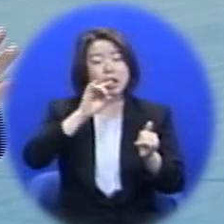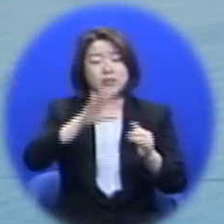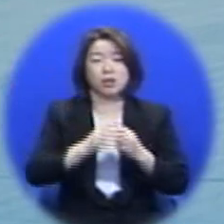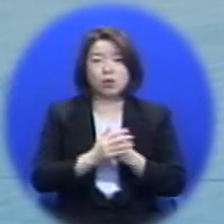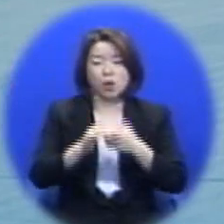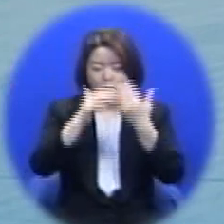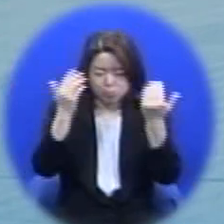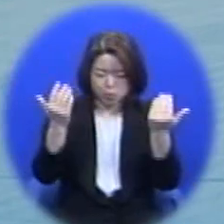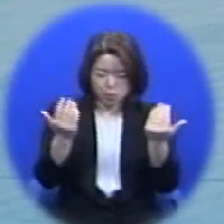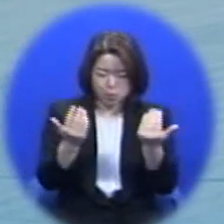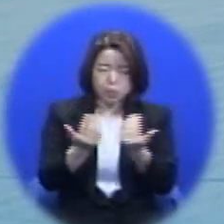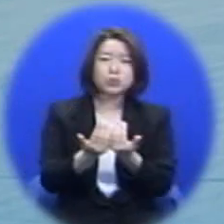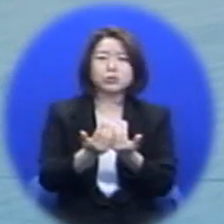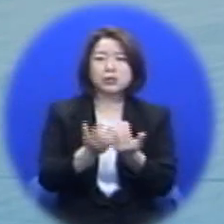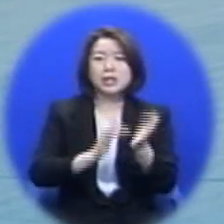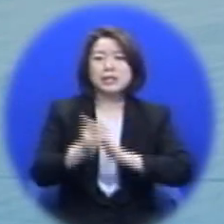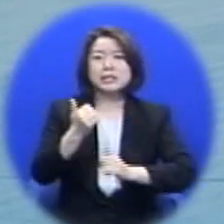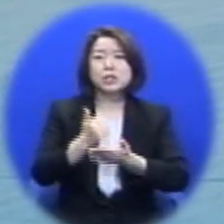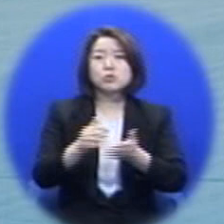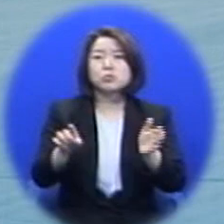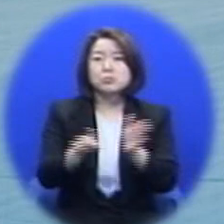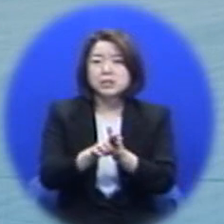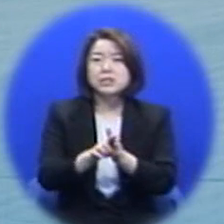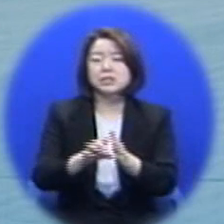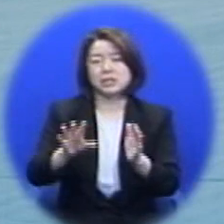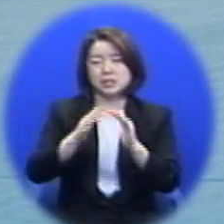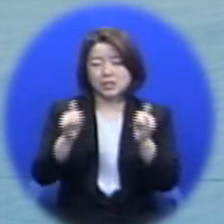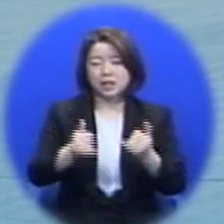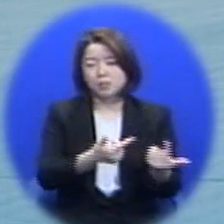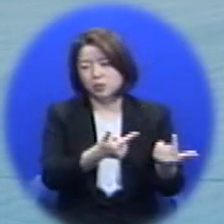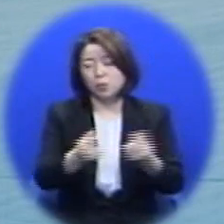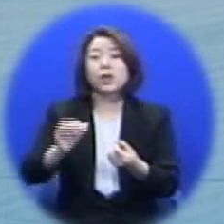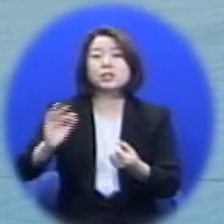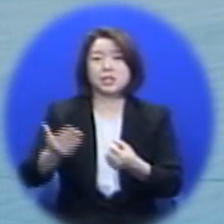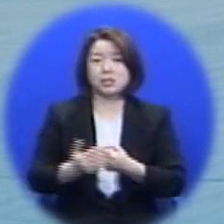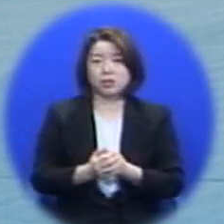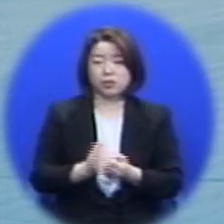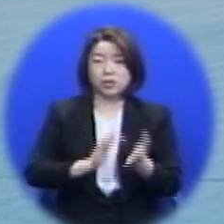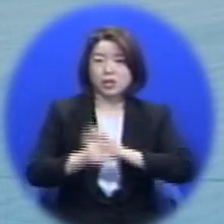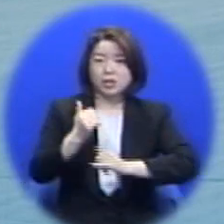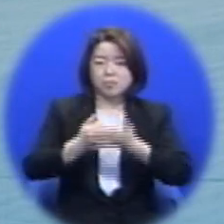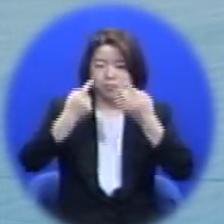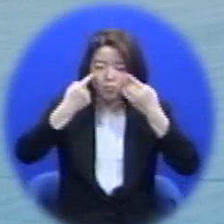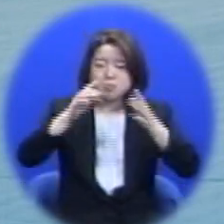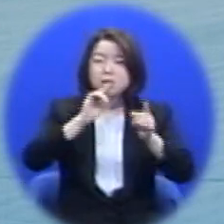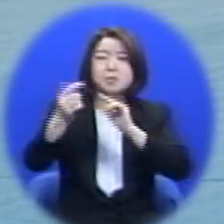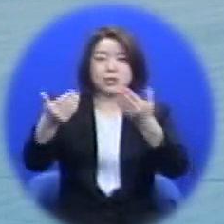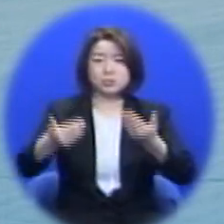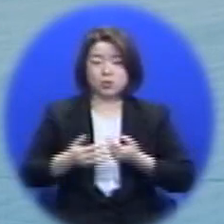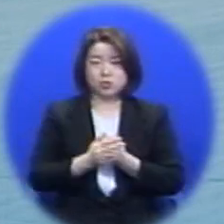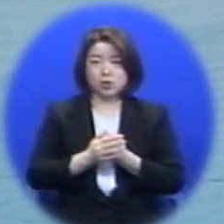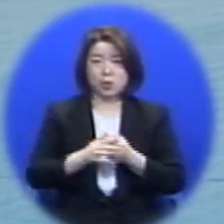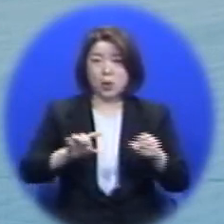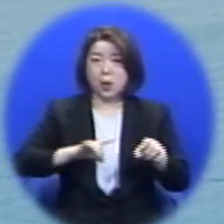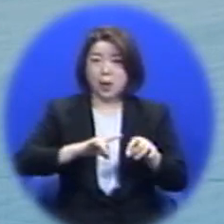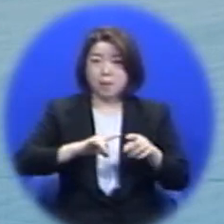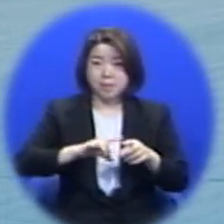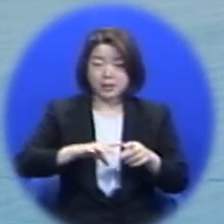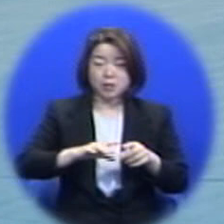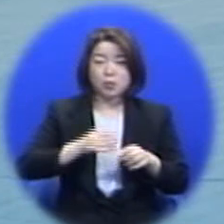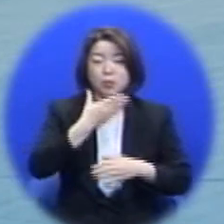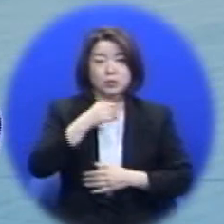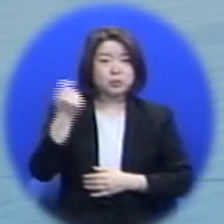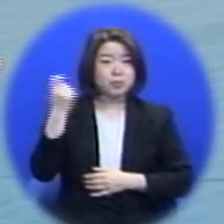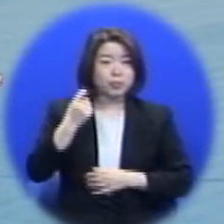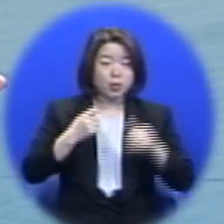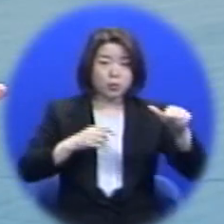모든 그리스도인들이 다 그래야 하는 거예요. 예수님께서 분명히 말씀하셨어요. 마태복음 5장 44절